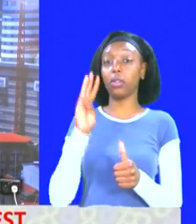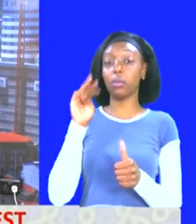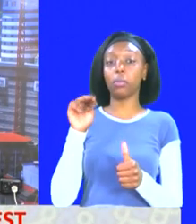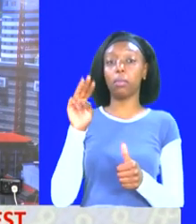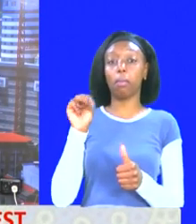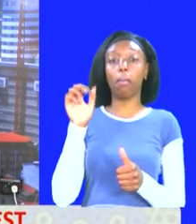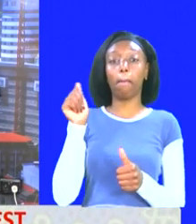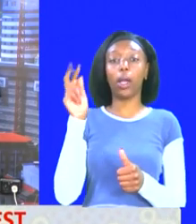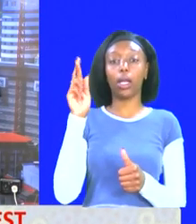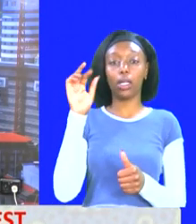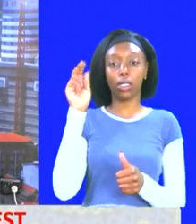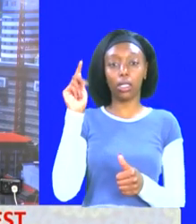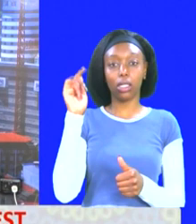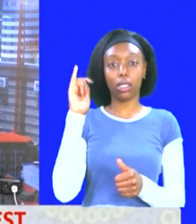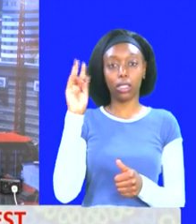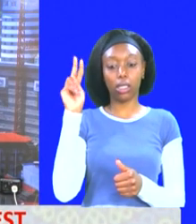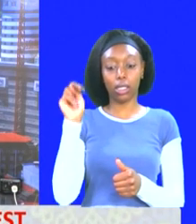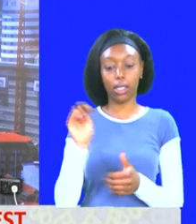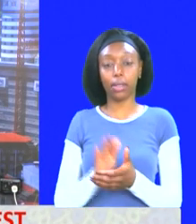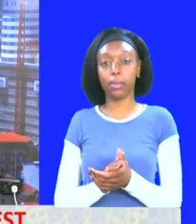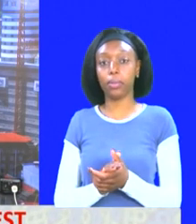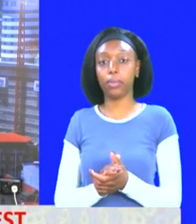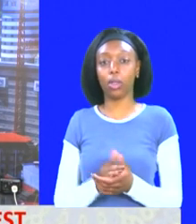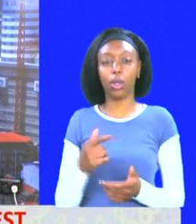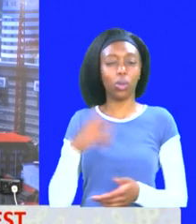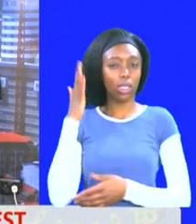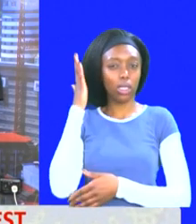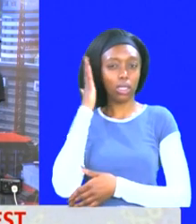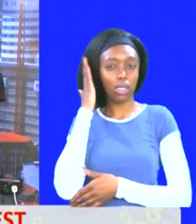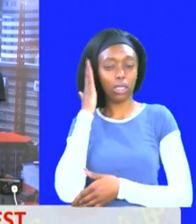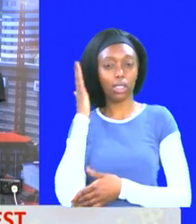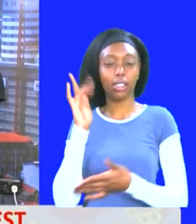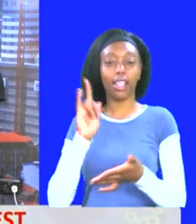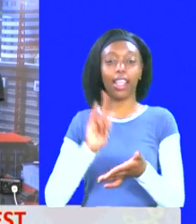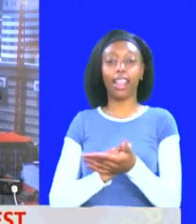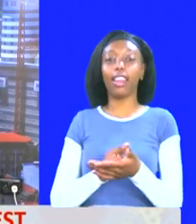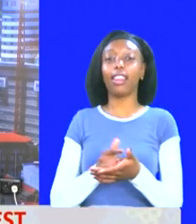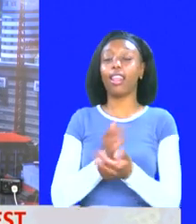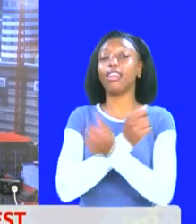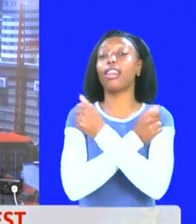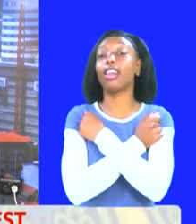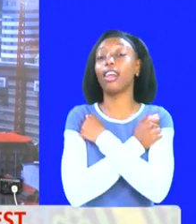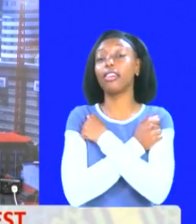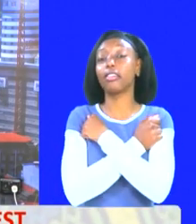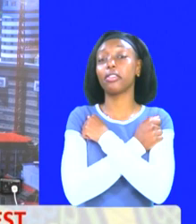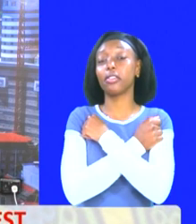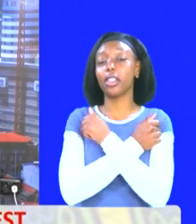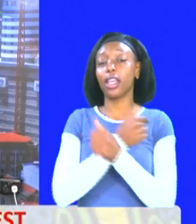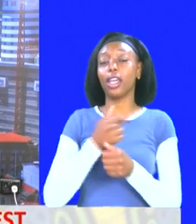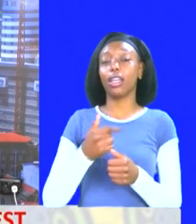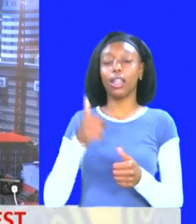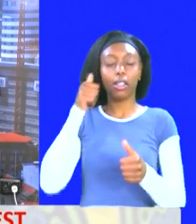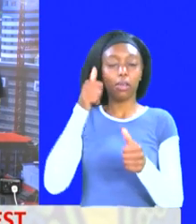unakanga unasema huyu musician anafanya. Unasikiza hiyo Paper Love? Nakwambia hiyo nasikianga tu mpaka nasema inanikumbusha